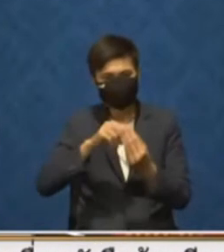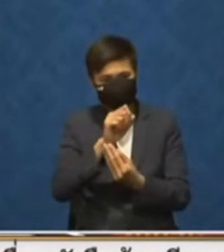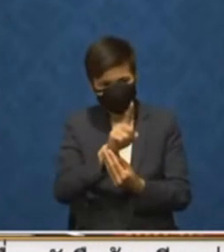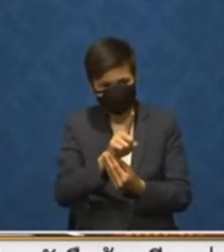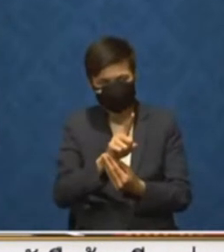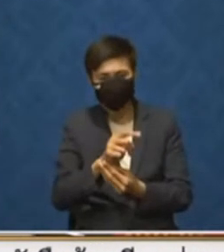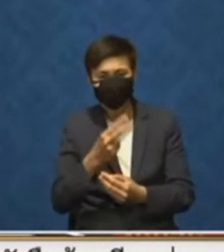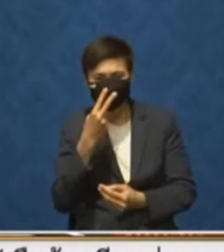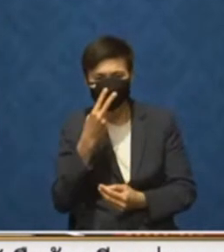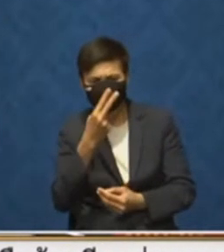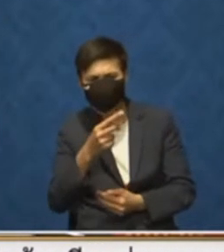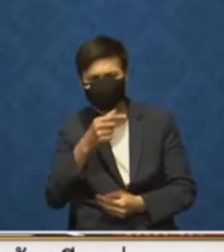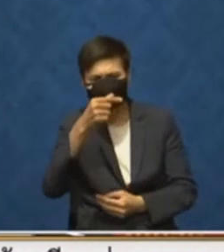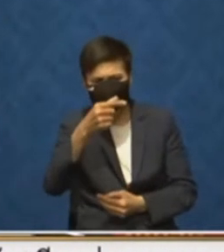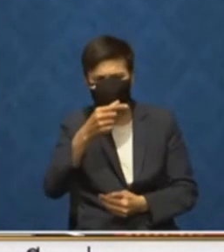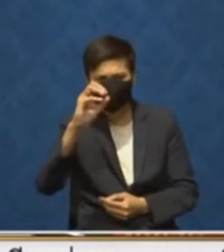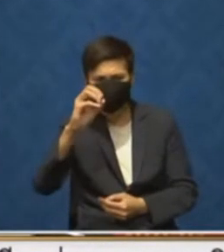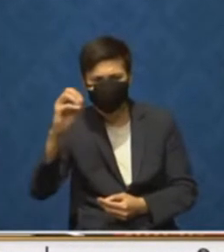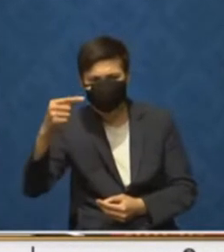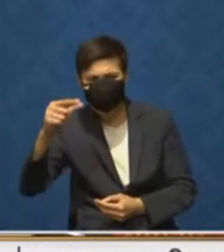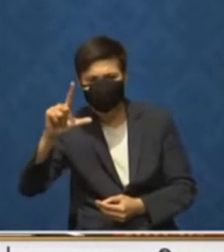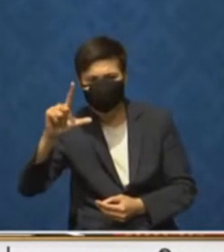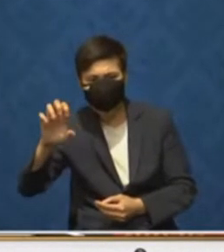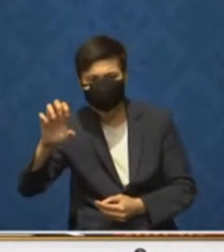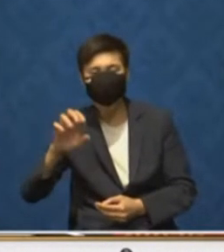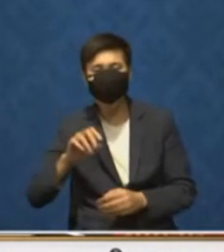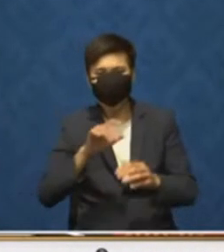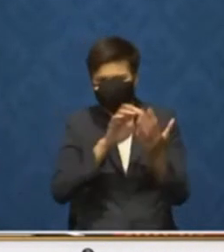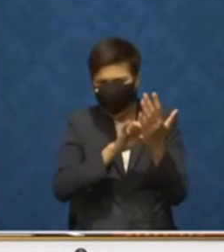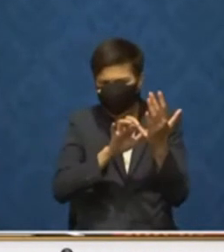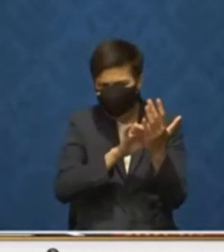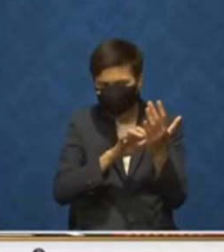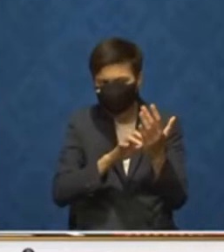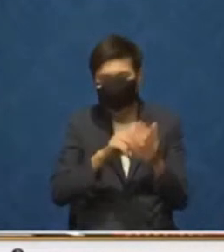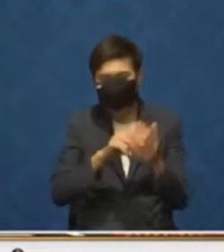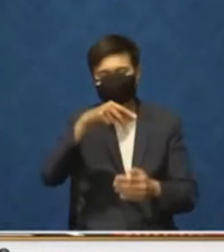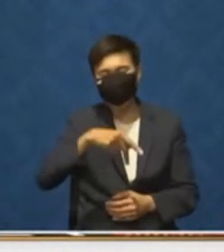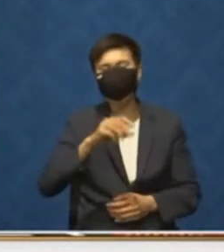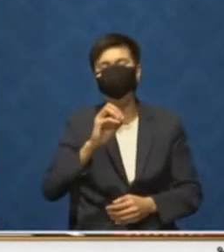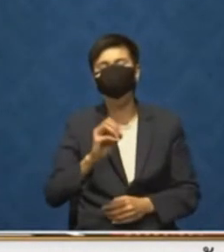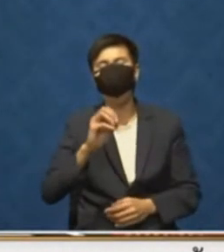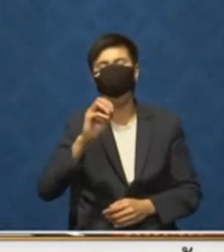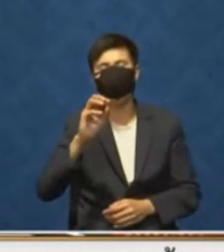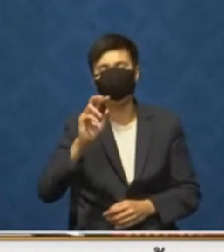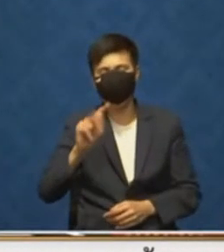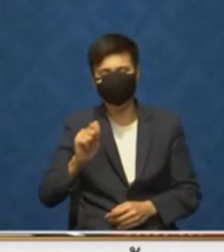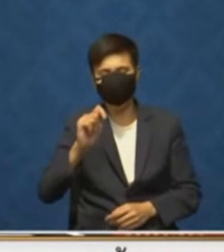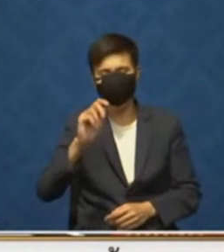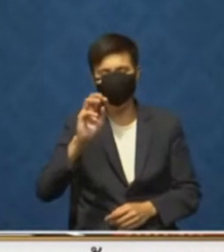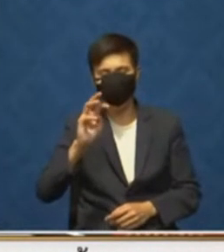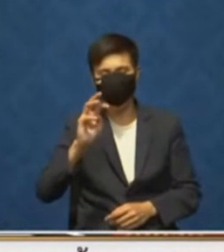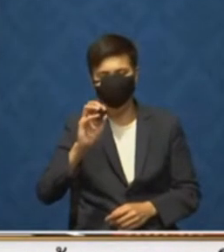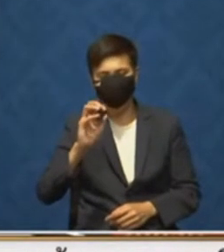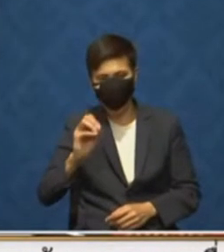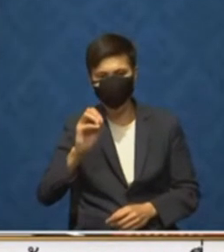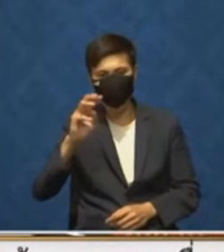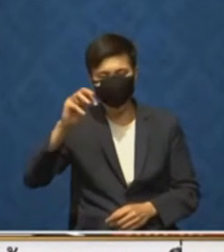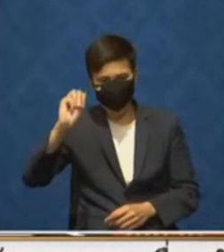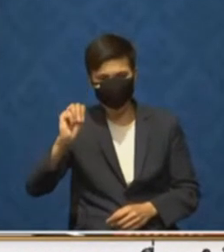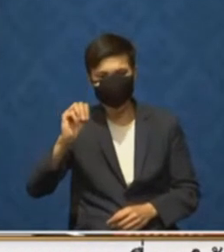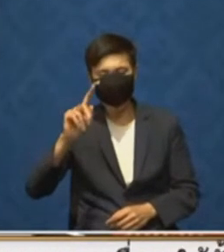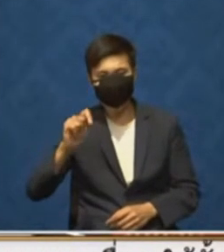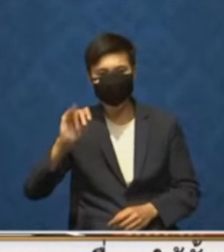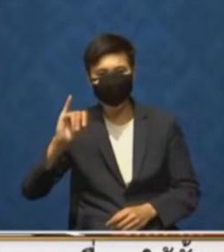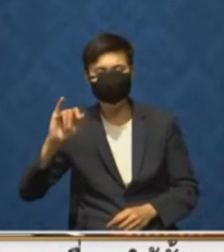โอเคเต็มจิ้นอีกคน Armyพี่ o o t e m k i n oseminนี่มา